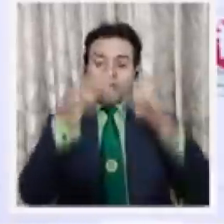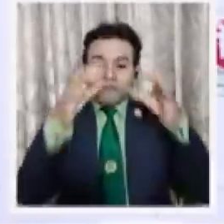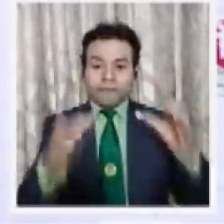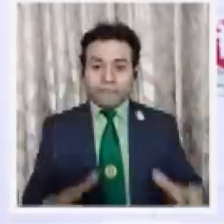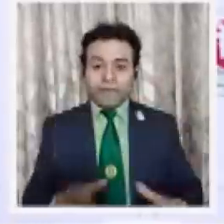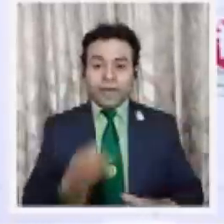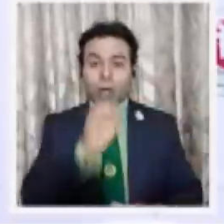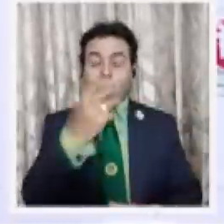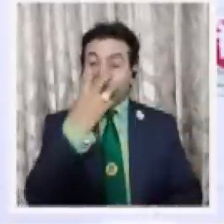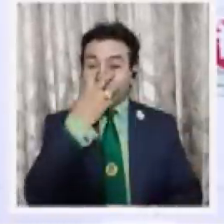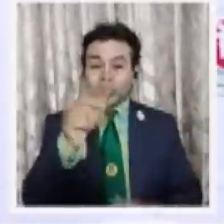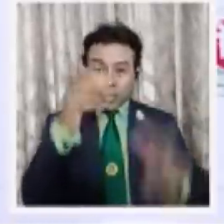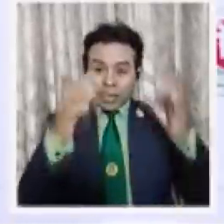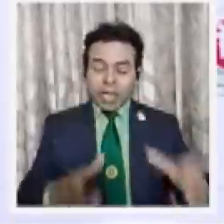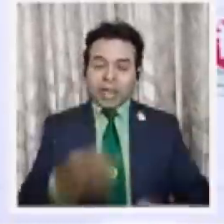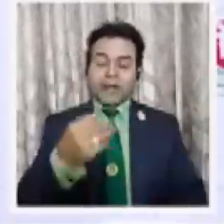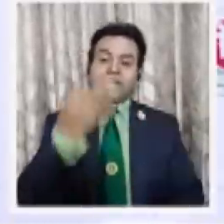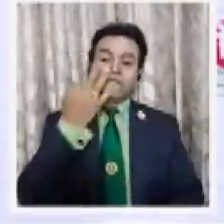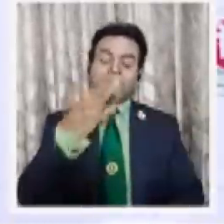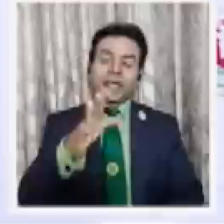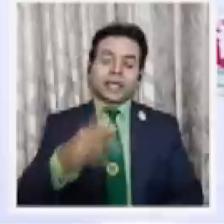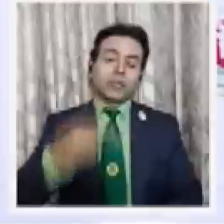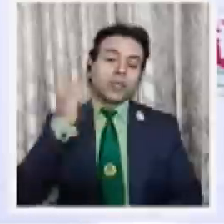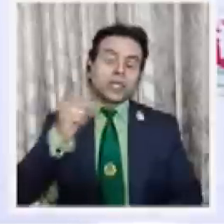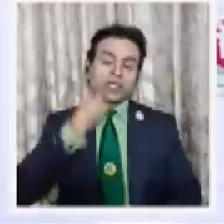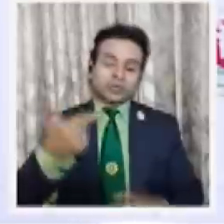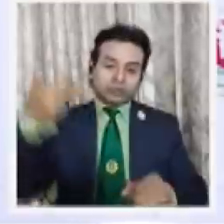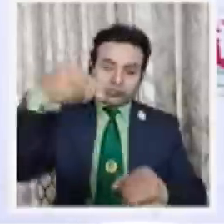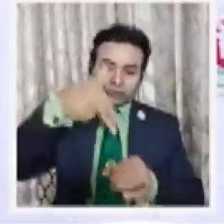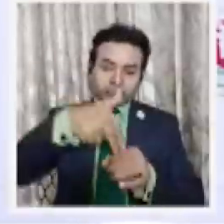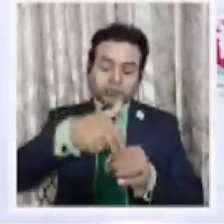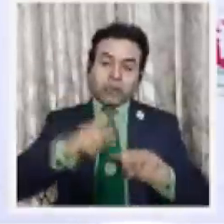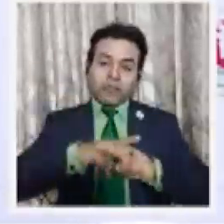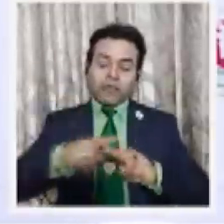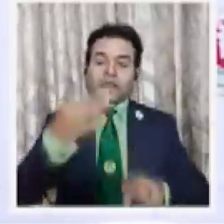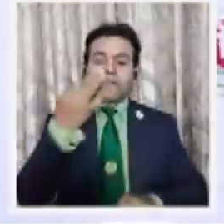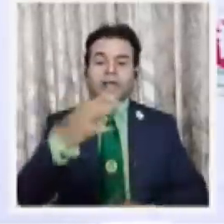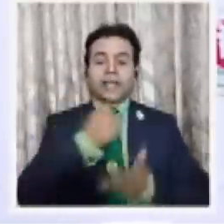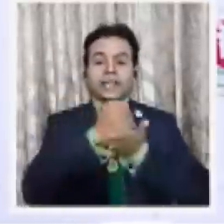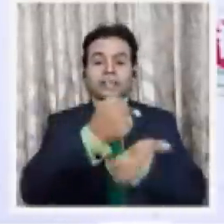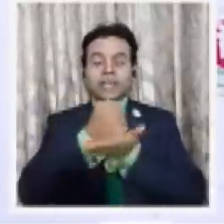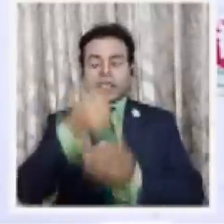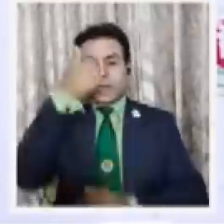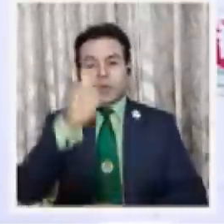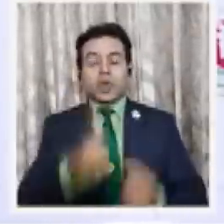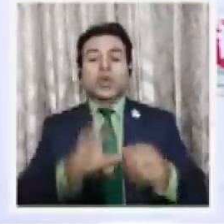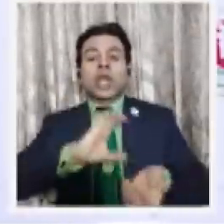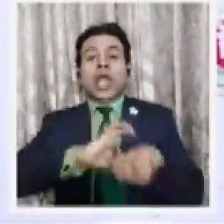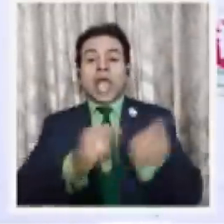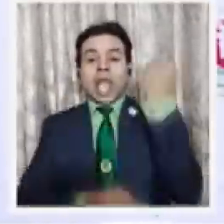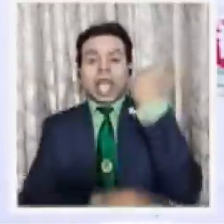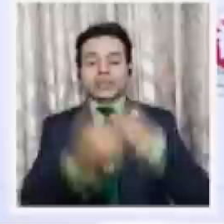প্ল্যান্ট হতে সরকারি কোভিড-19 সেবা প্রদানকারী প্রতিষ্ঠানসমূহের শূন্য হয়ে যাওয়া অক্সিজেন সিলিন্ডার